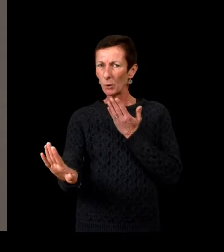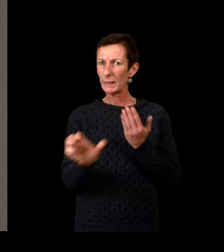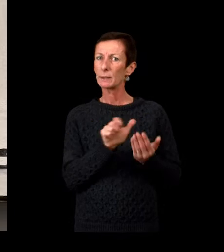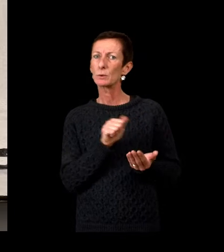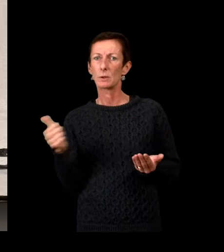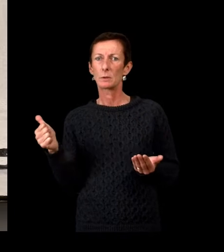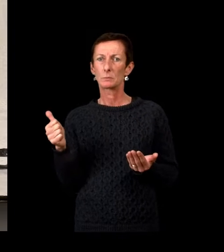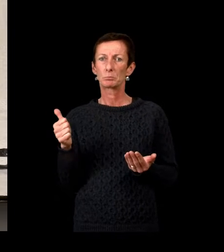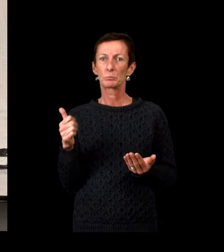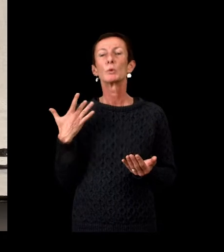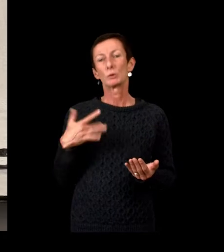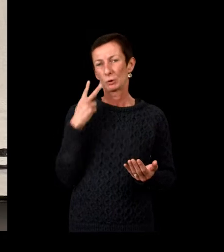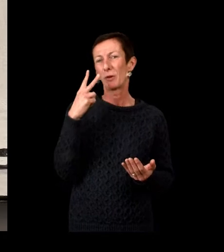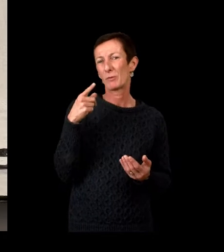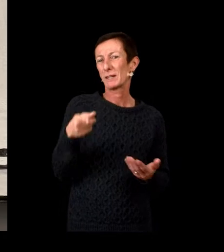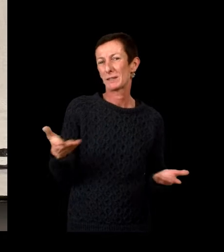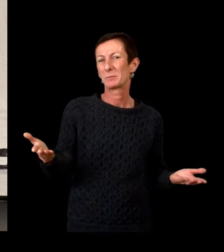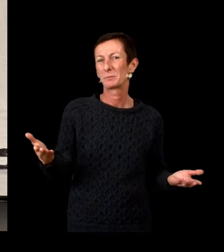ça.